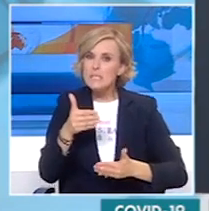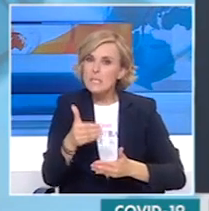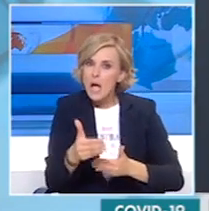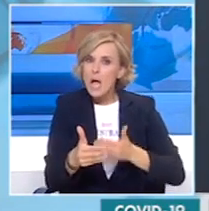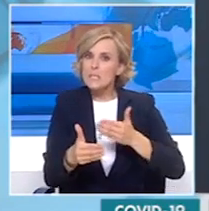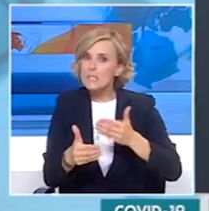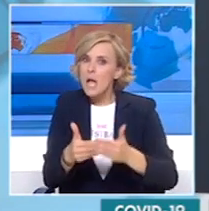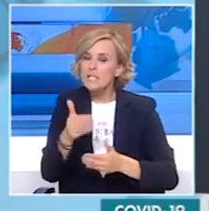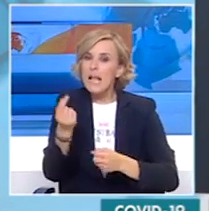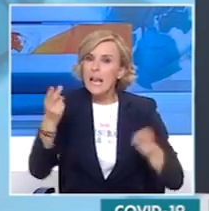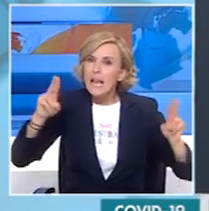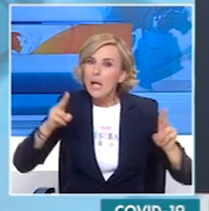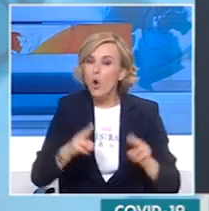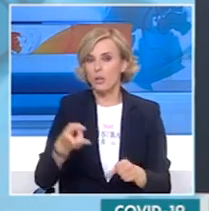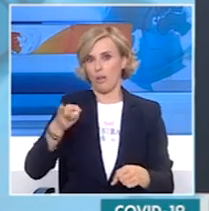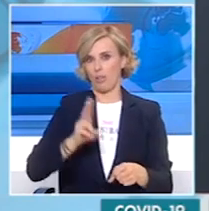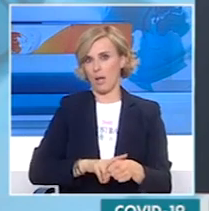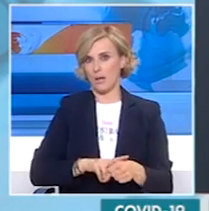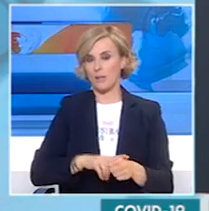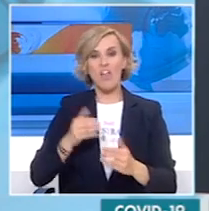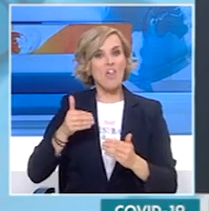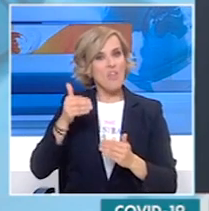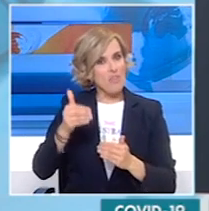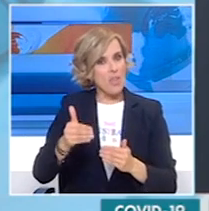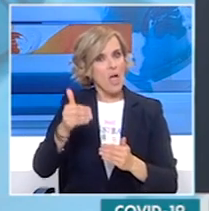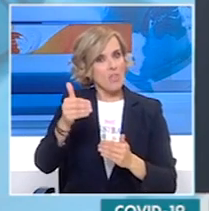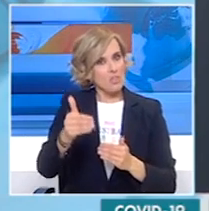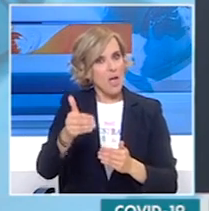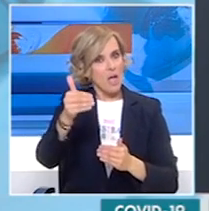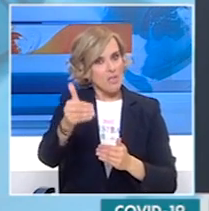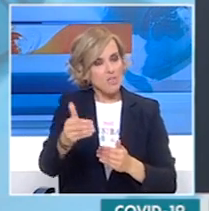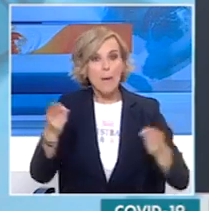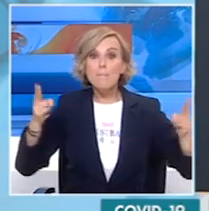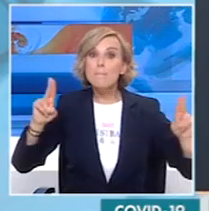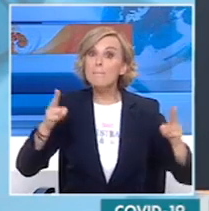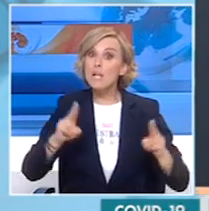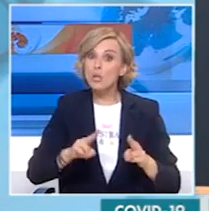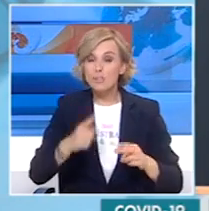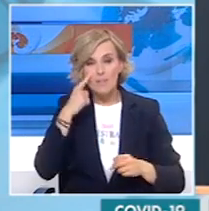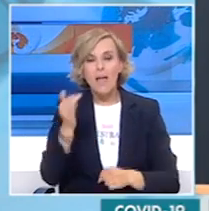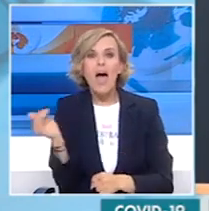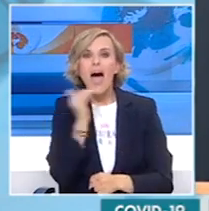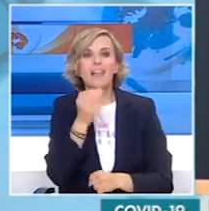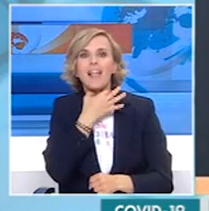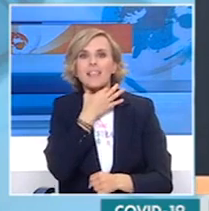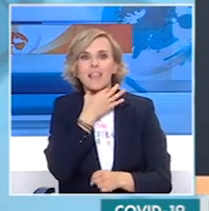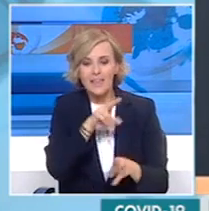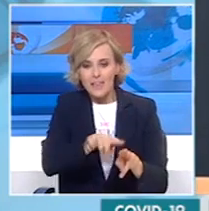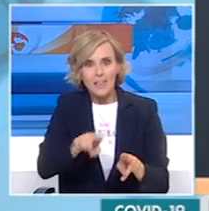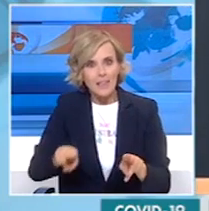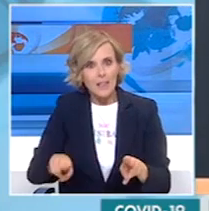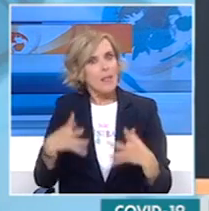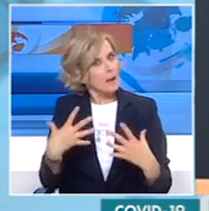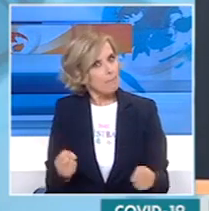που ανακοινώνουμε κάθε μέρα. Προοδευτικά θα δείτε αυτά να μειώνονται. Όπως και οι μονάδες. Βλέπετε, δεν έχουν κάποια τραγική άνοδο σε αριθμό. Και αυτό είναι